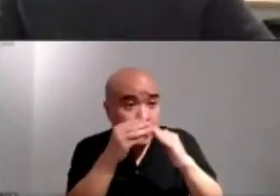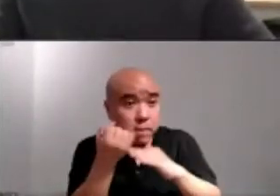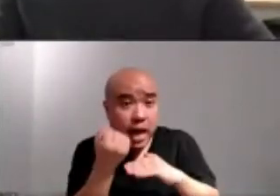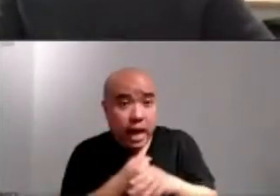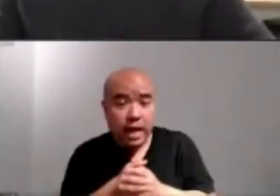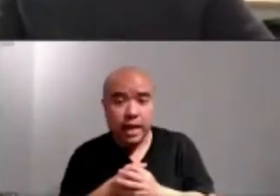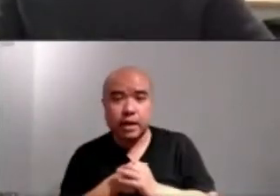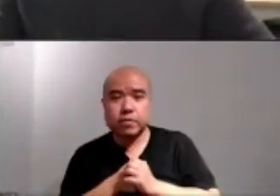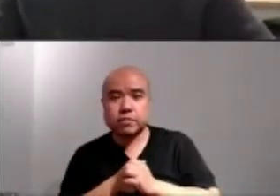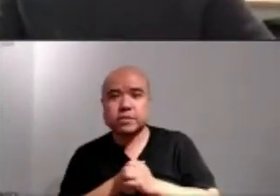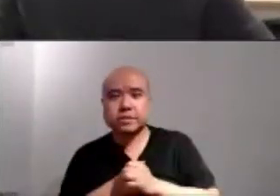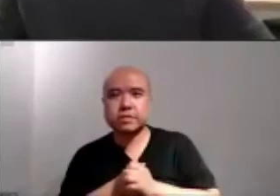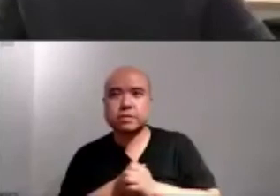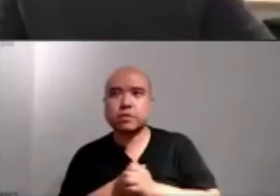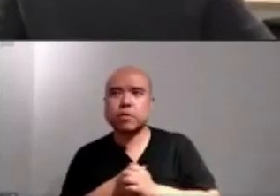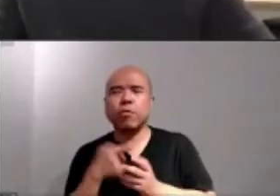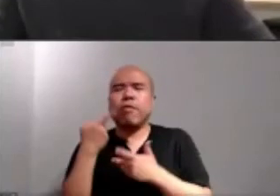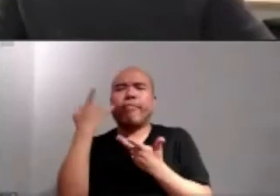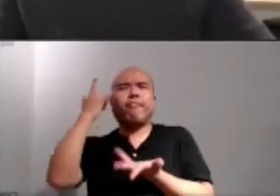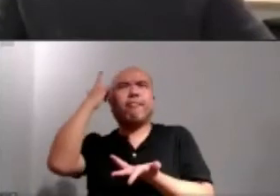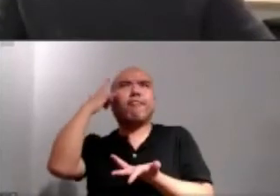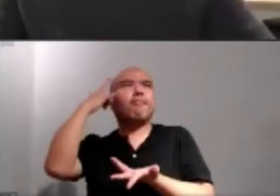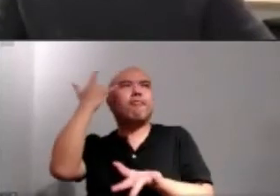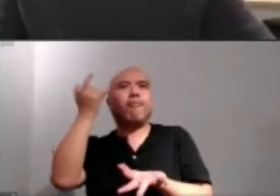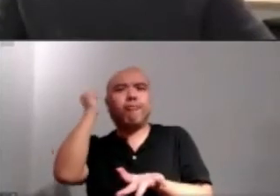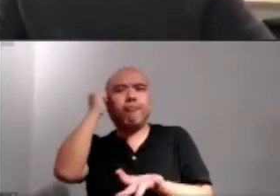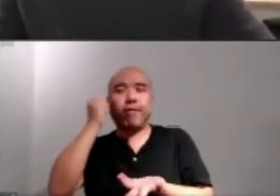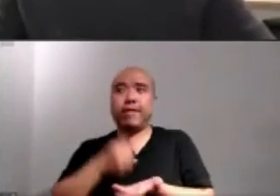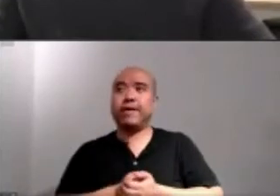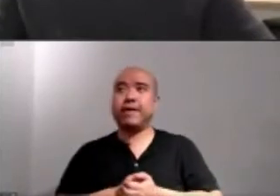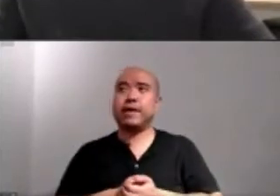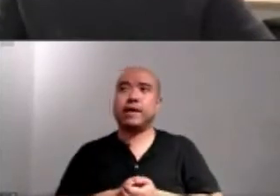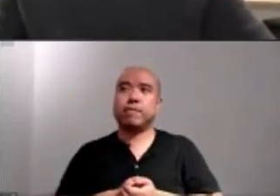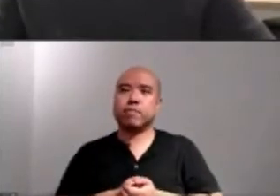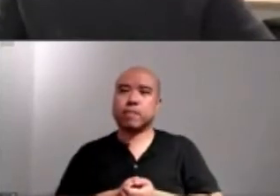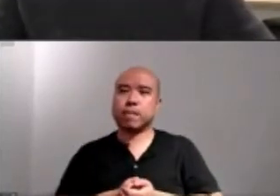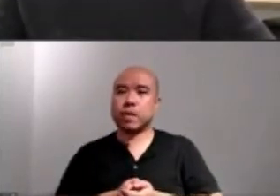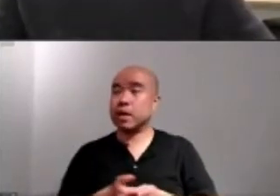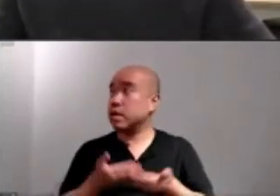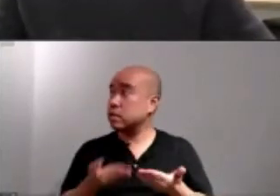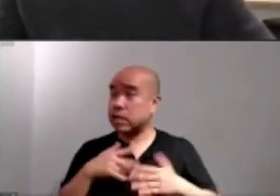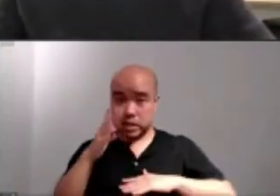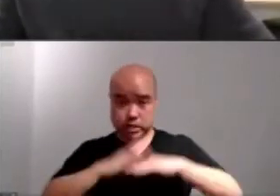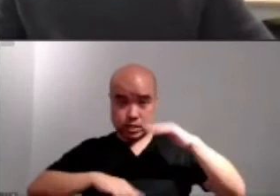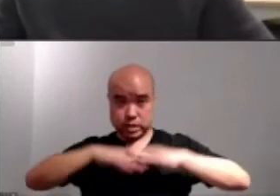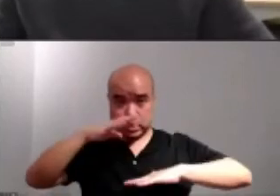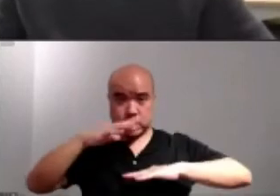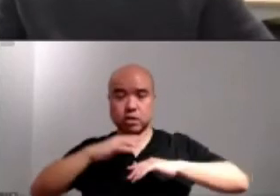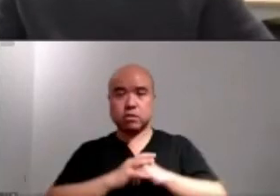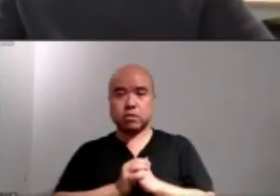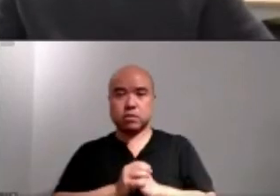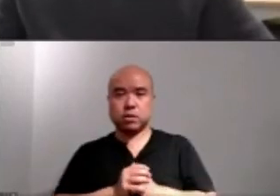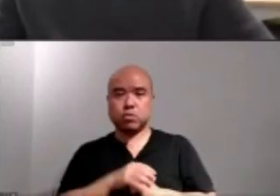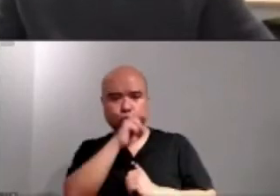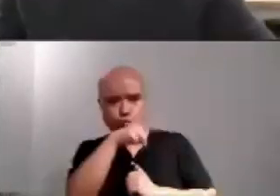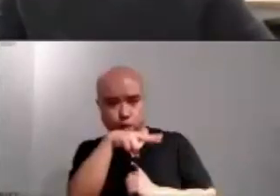sorry 啊！即係好難想像，可唔可以解釋一下咧 ？3D 喺而家嘅技術同埋探索緊